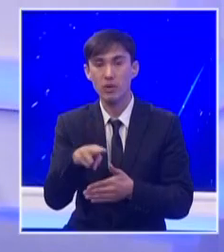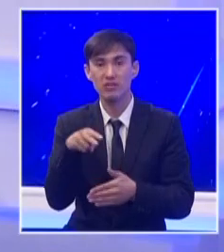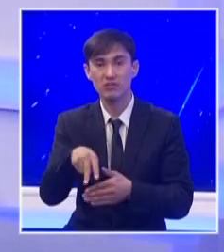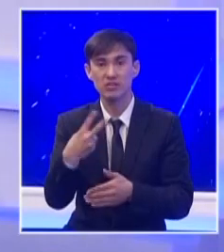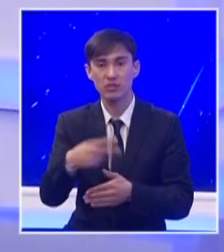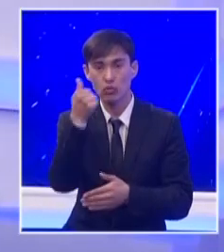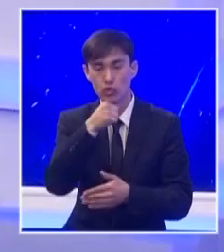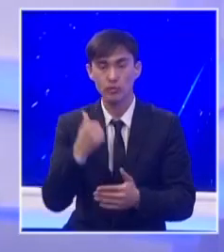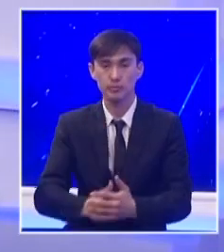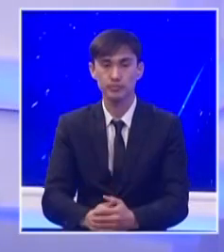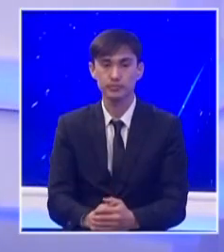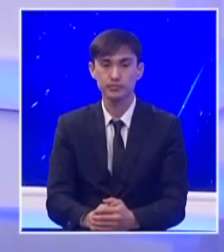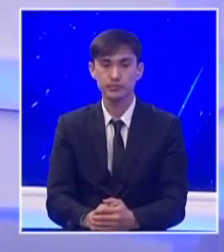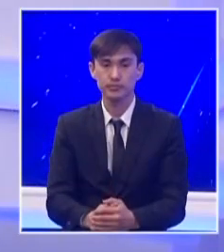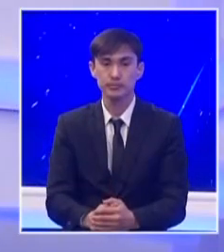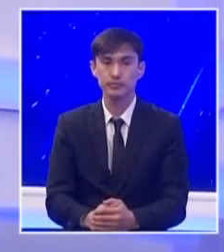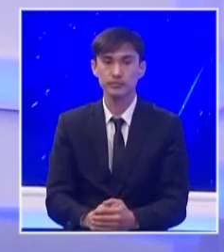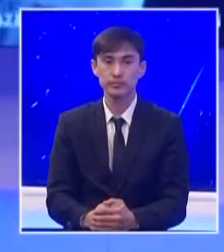апреля 2022 года.